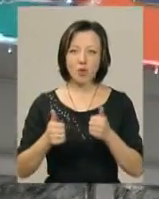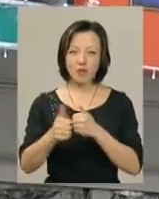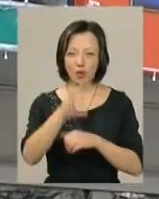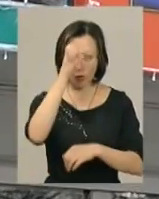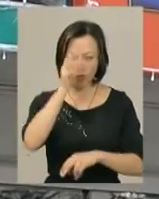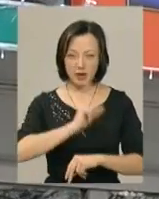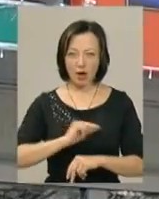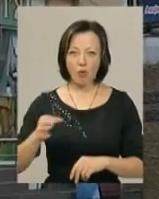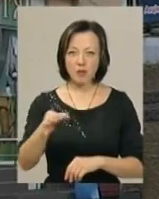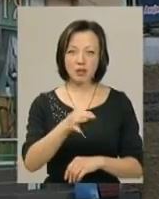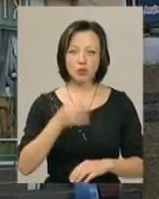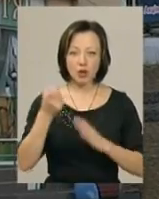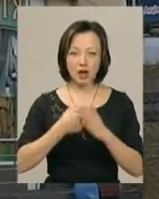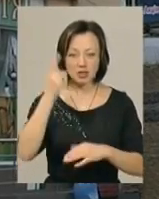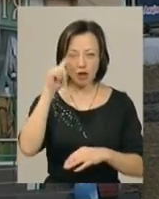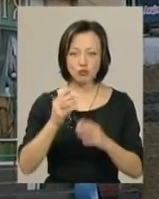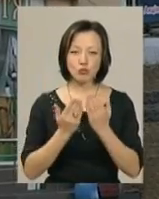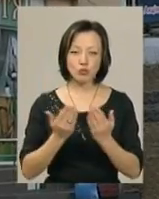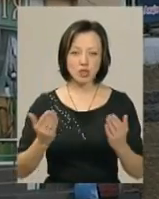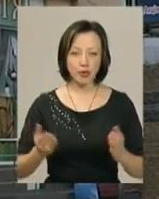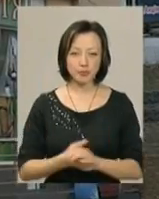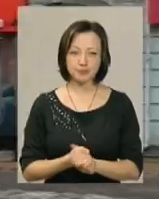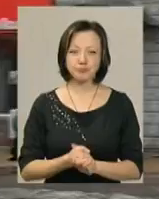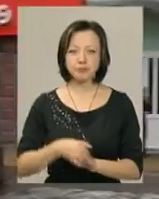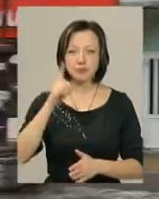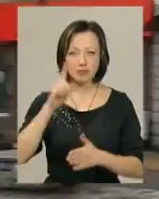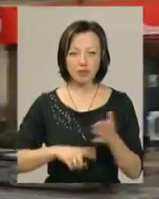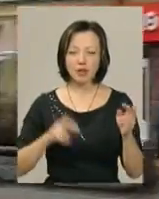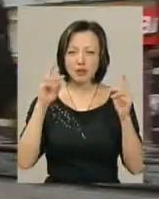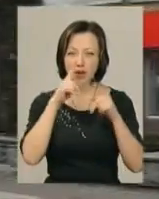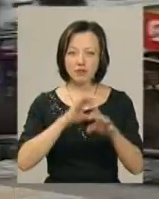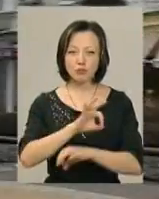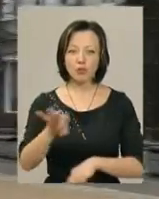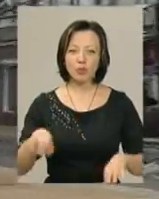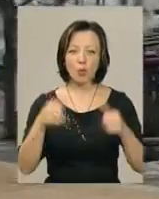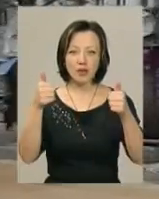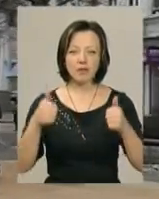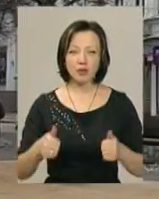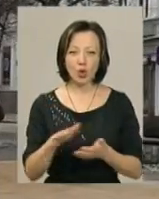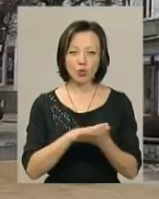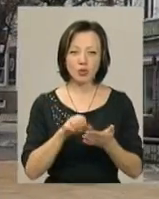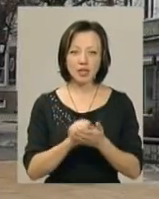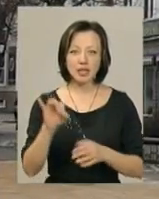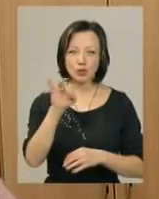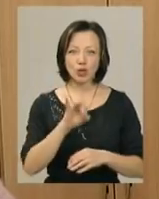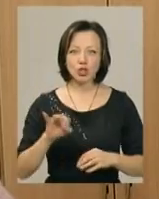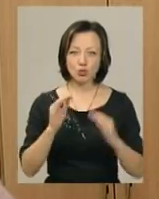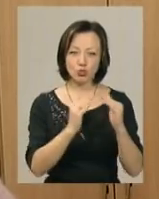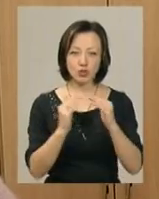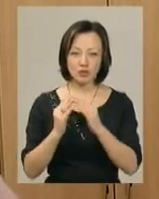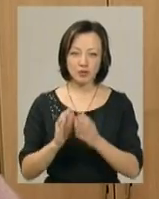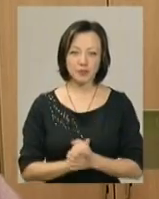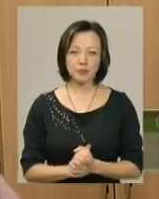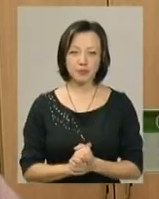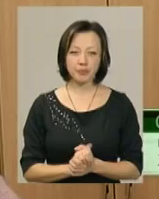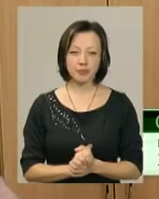співробітник Хмельницького обласного краєзнавчого музею Сергій Ясюнін. Він переконує, неправильно спроєктовані вивіски руйнують історичні будівлі. Один